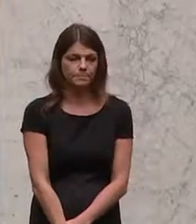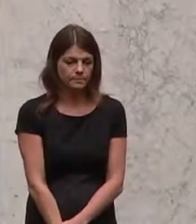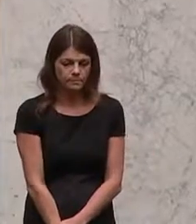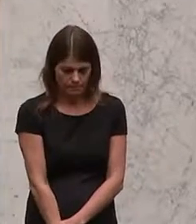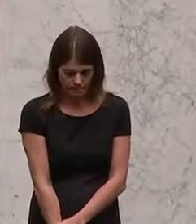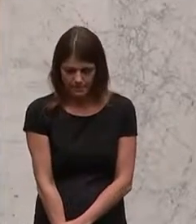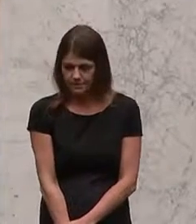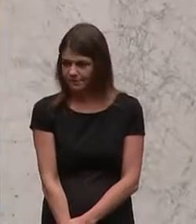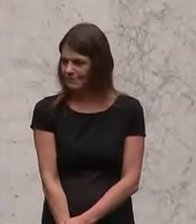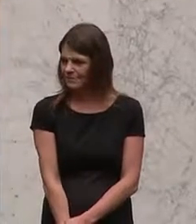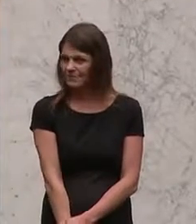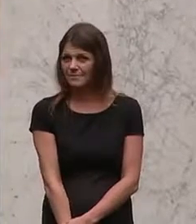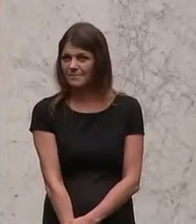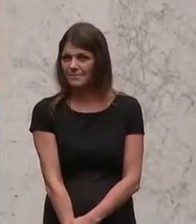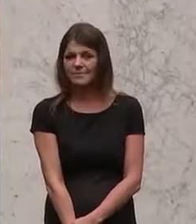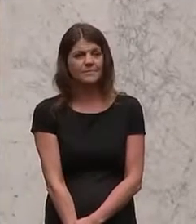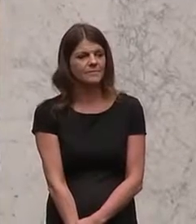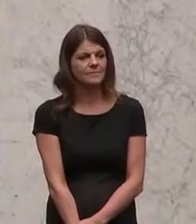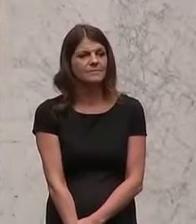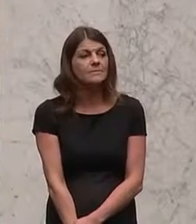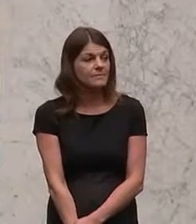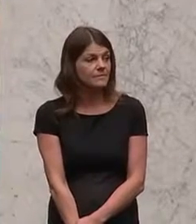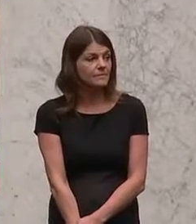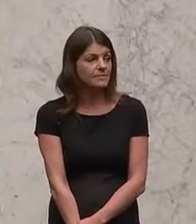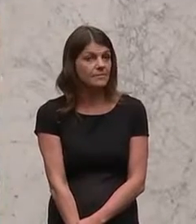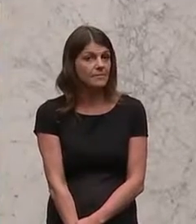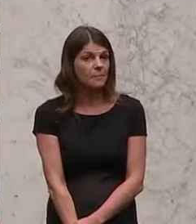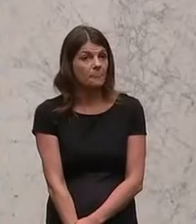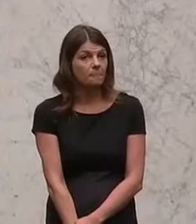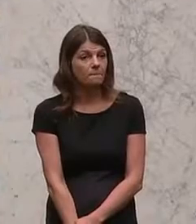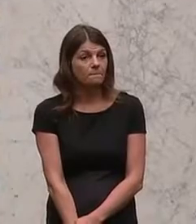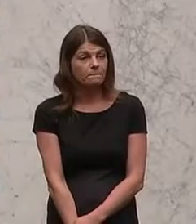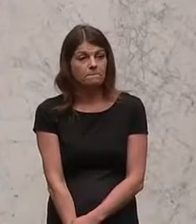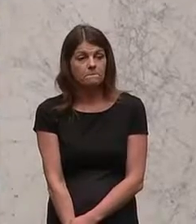ein Antrag aller 6 Frauensprecherinnen der Parlamentsparteien hier im Hohen Haus,